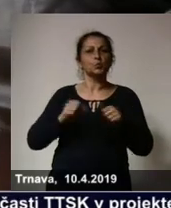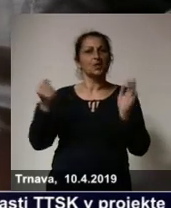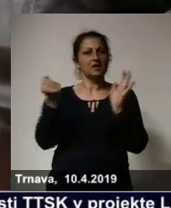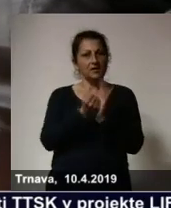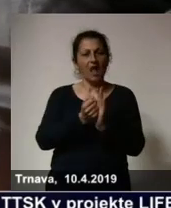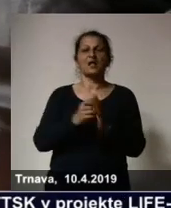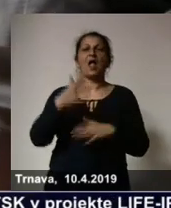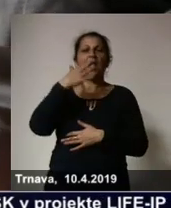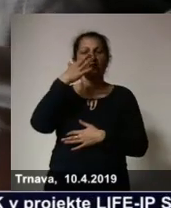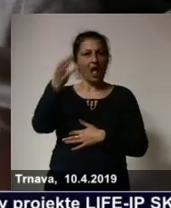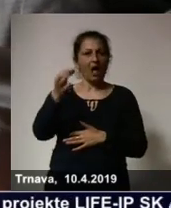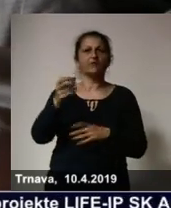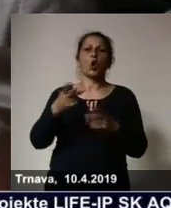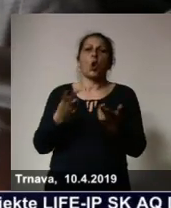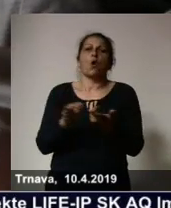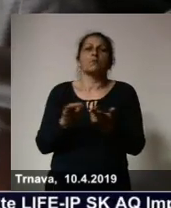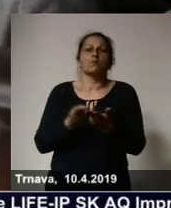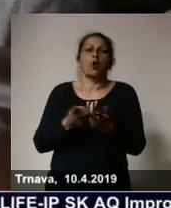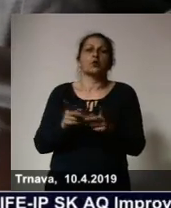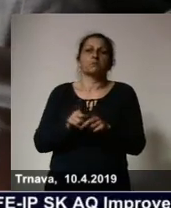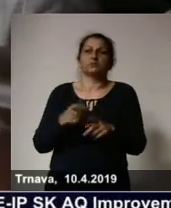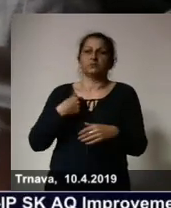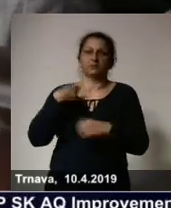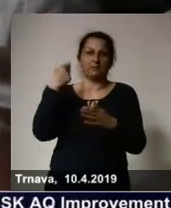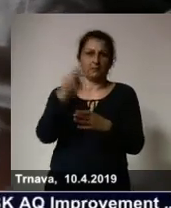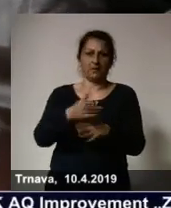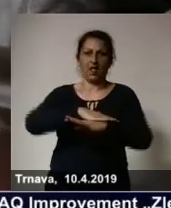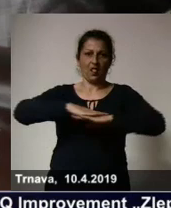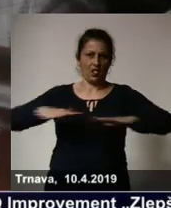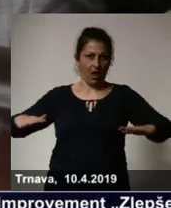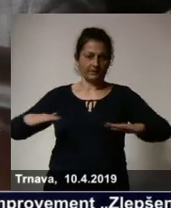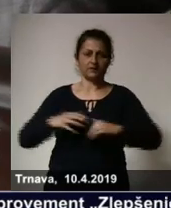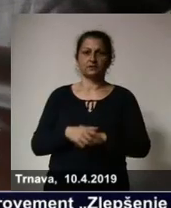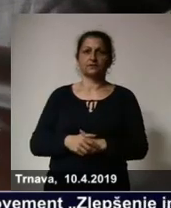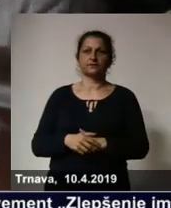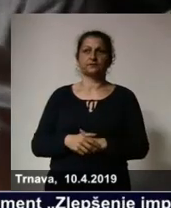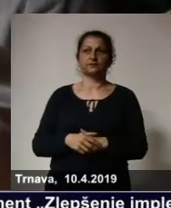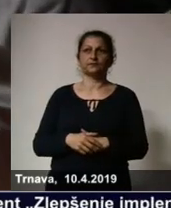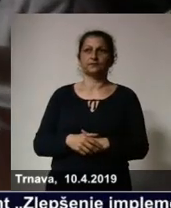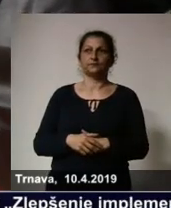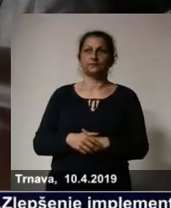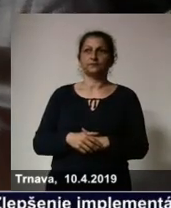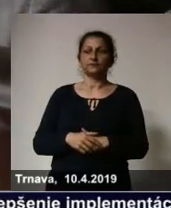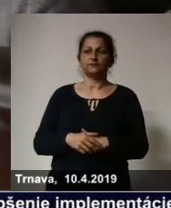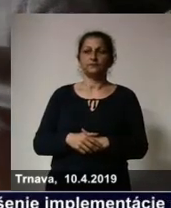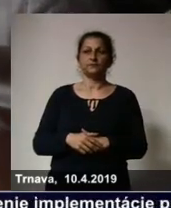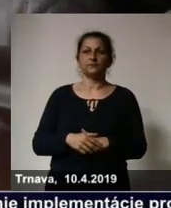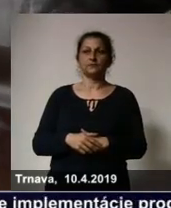v podobe, ako vám bolo predložené do lavíc,